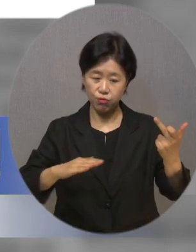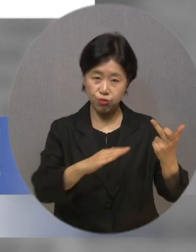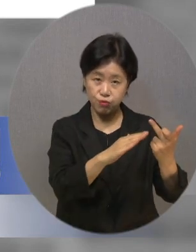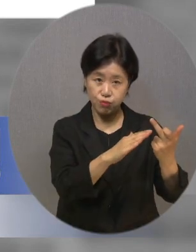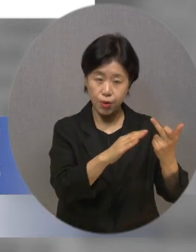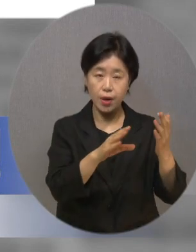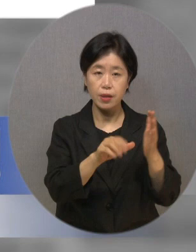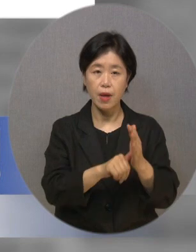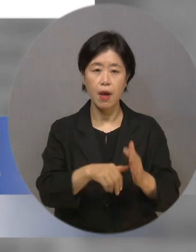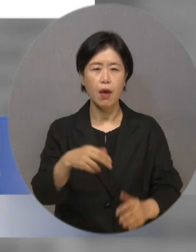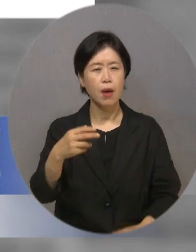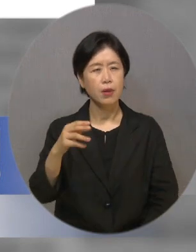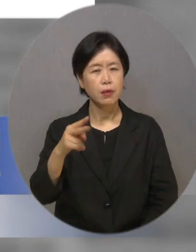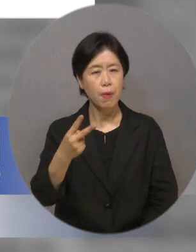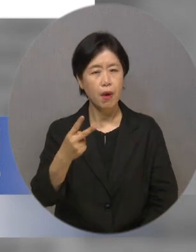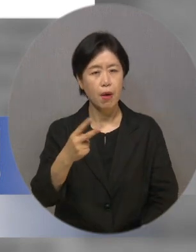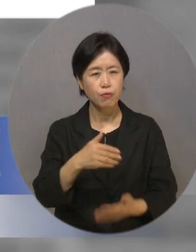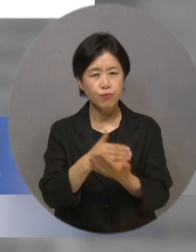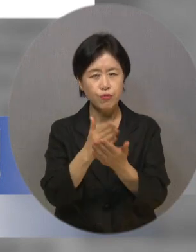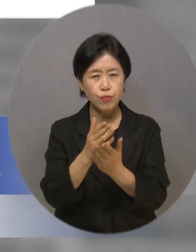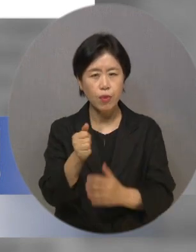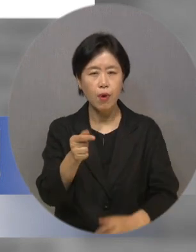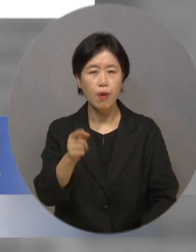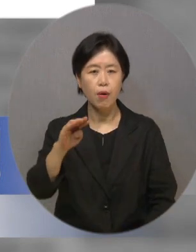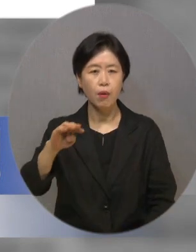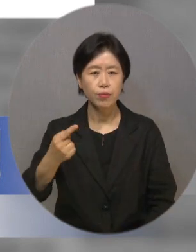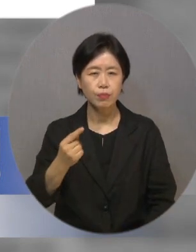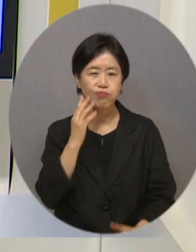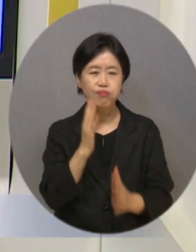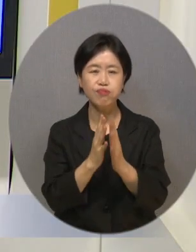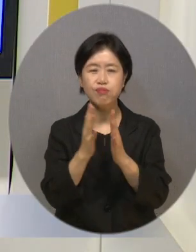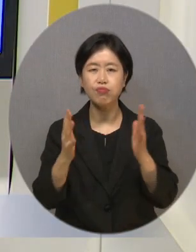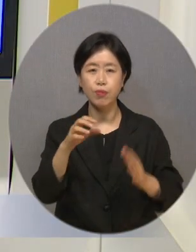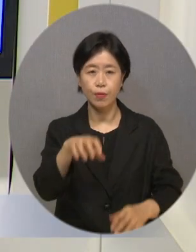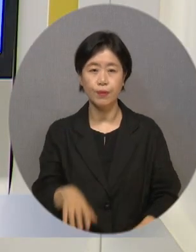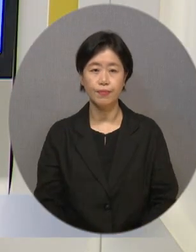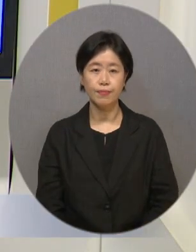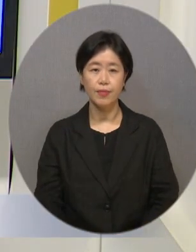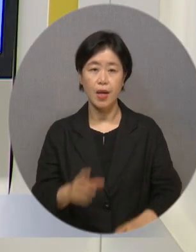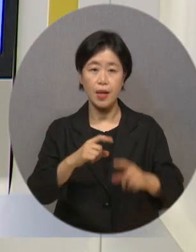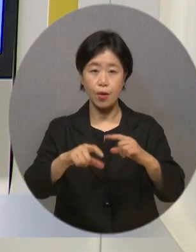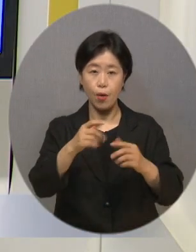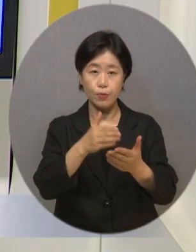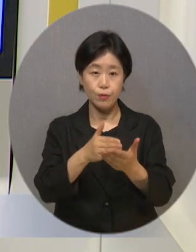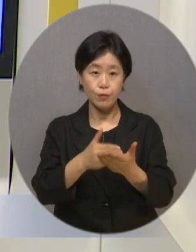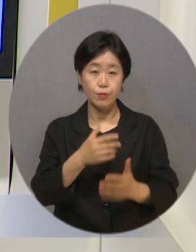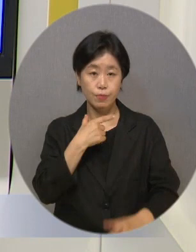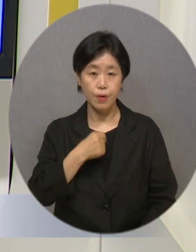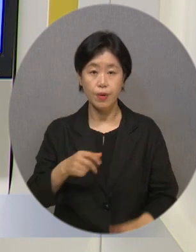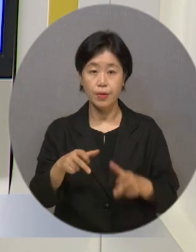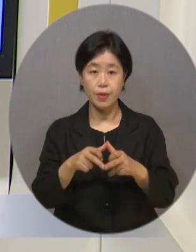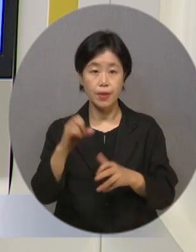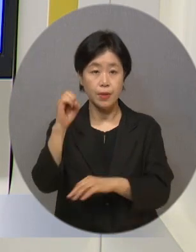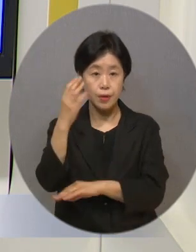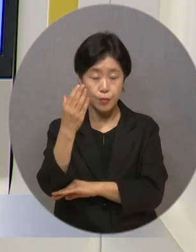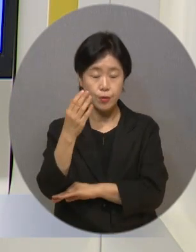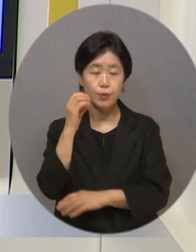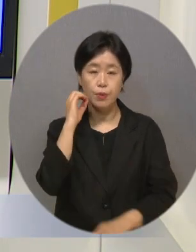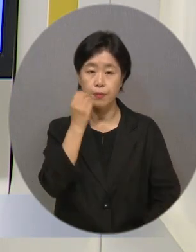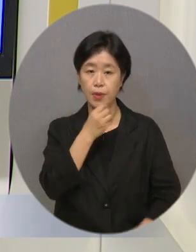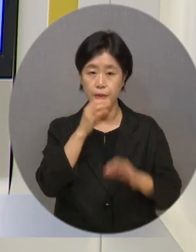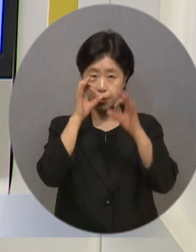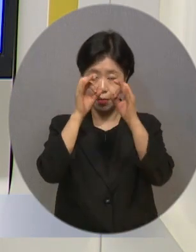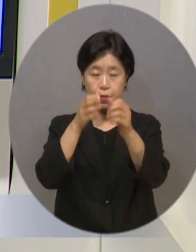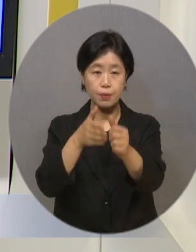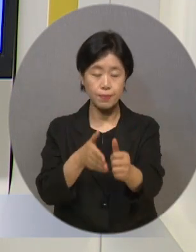200여종의 허브와 수목이 어우러진 공원입니다 더 자세한 뉴스는 장애인 신문과 웰페어뉴스 홈페이지를